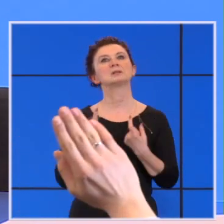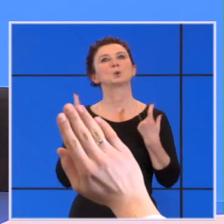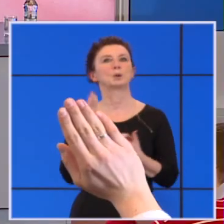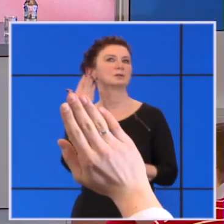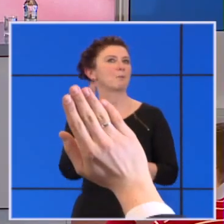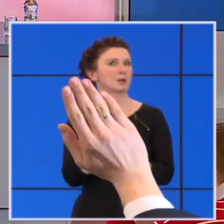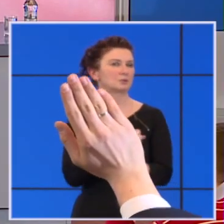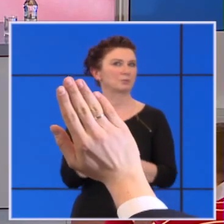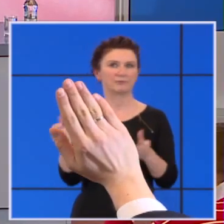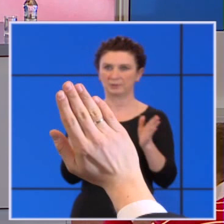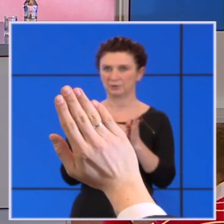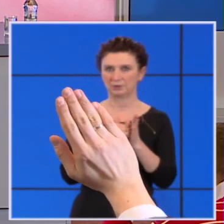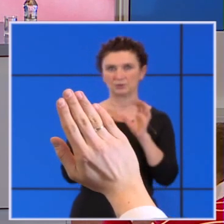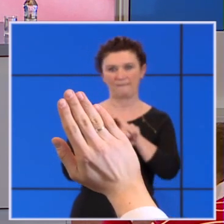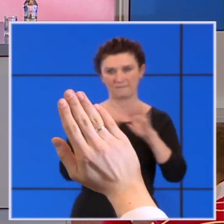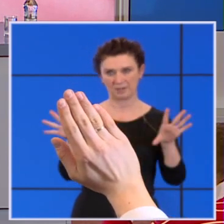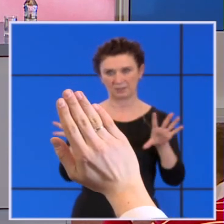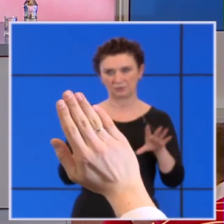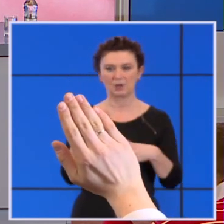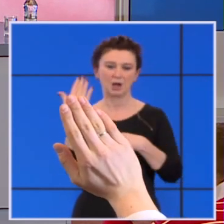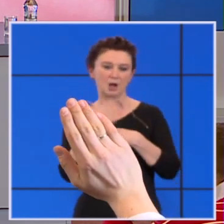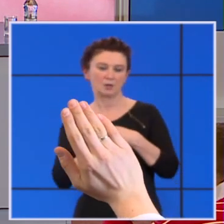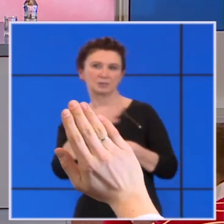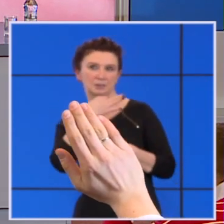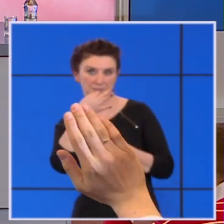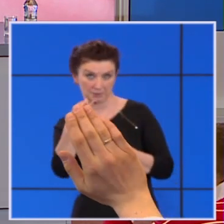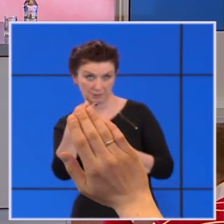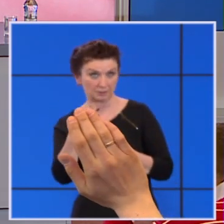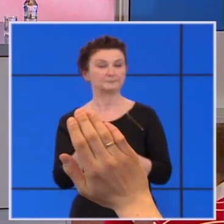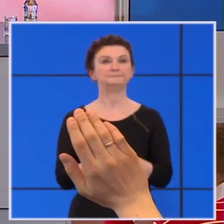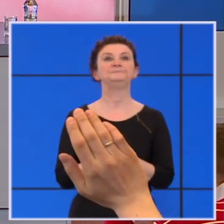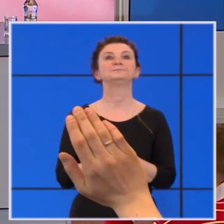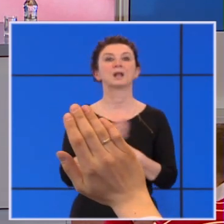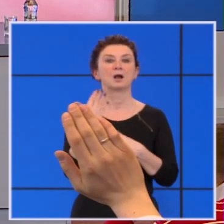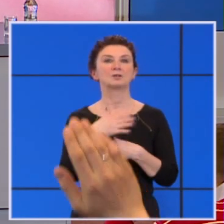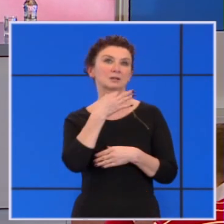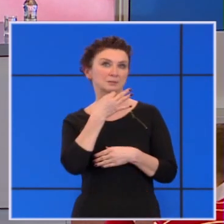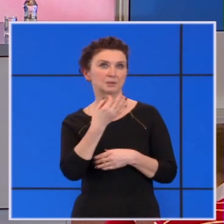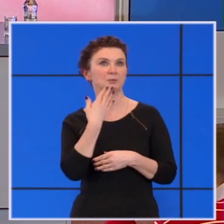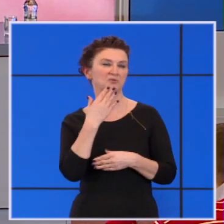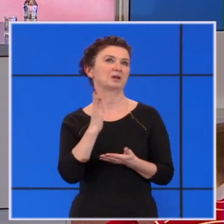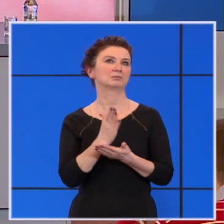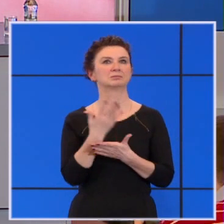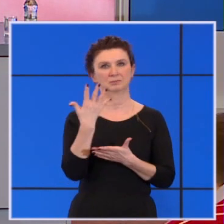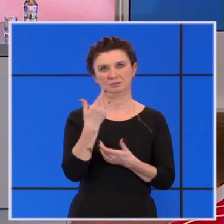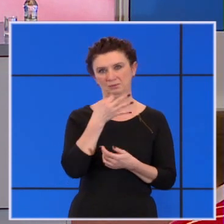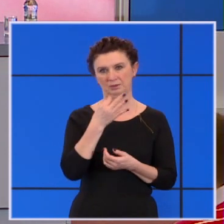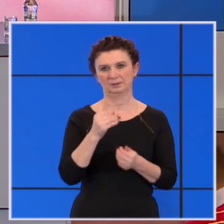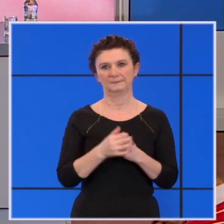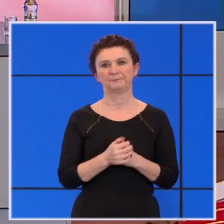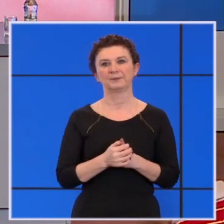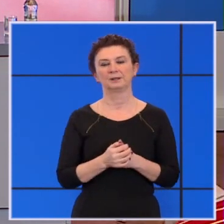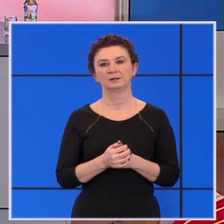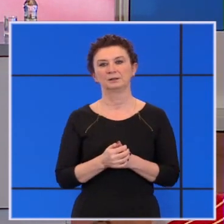wyjaśnić. Dziękuję. I ostatnie pytanie, bo uprzedzałam państwa, że mamy tylko 5 pytań. Bardzo proszę, TVP Info. Dzień dobry, Marcin